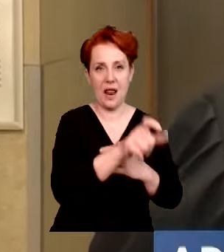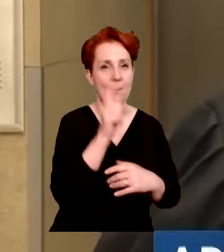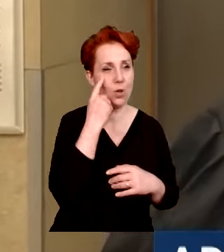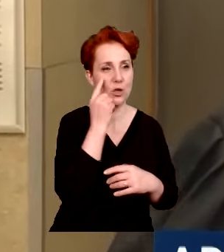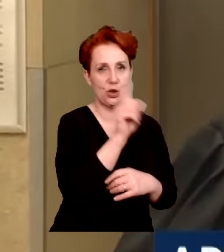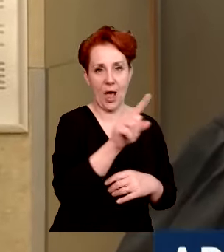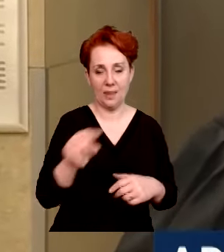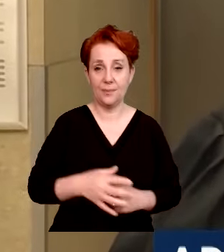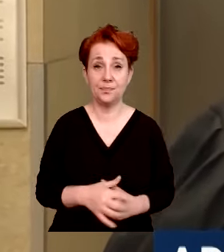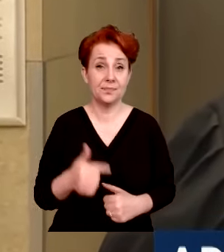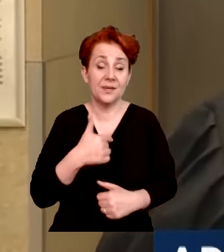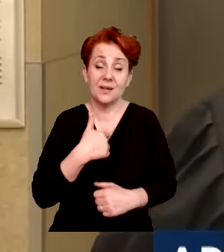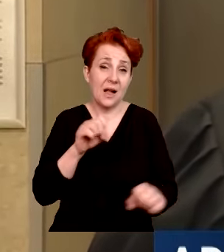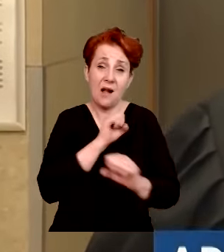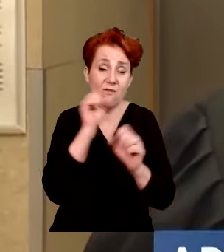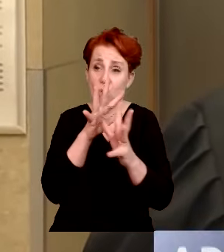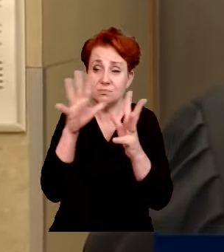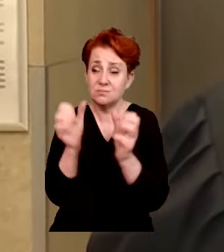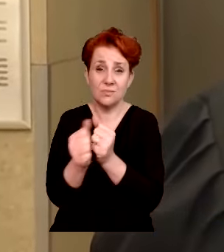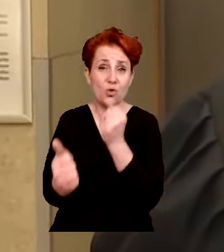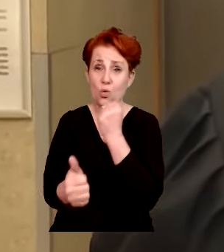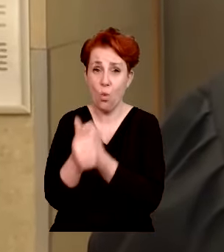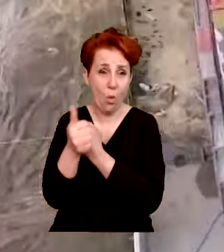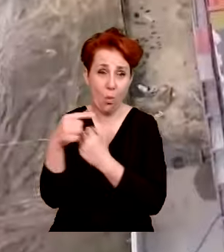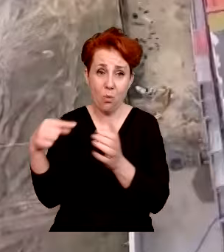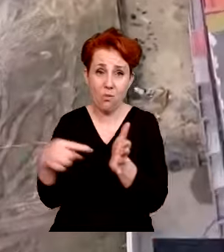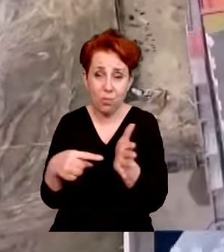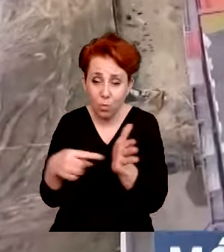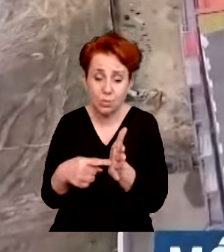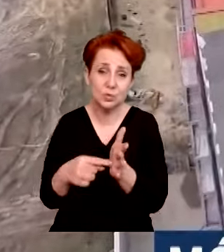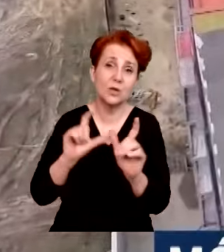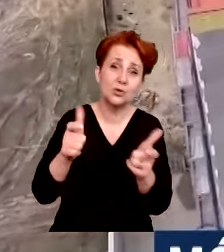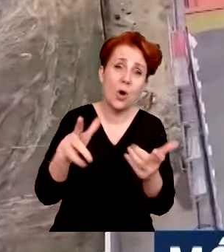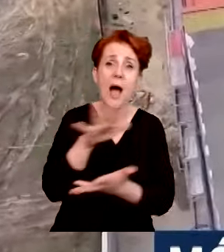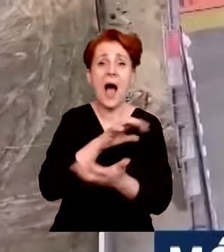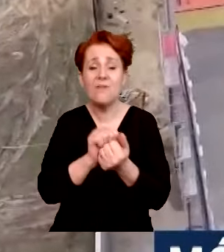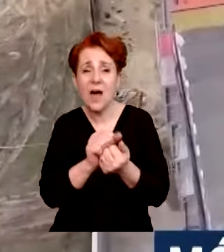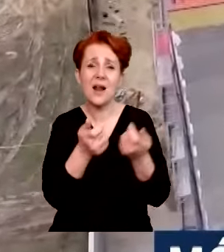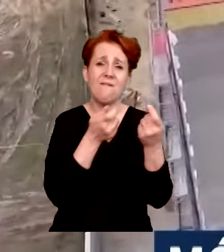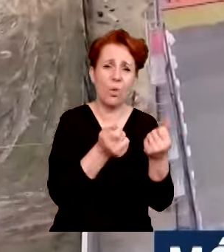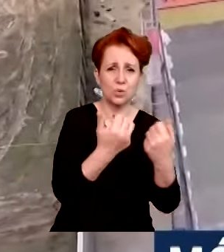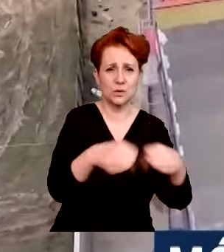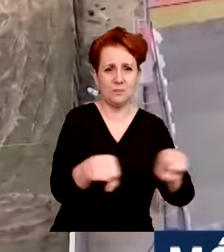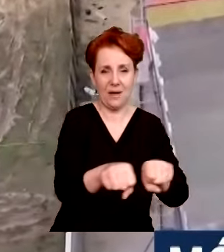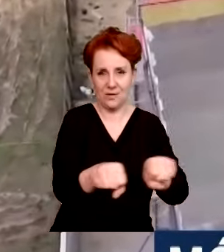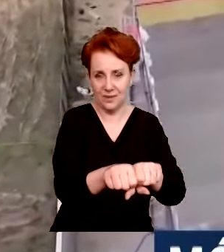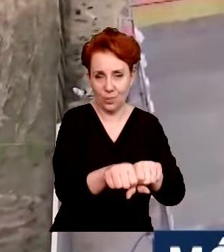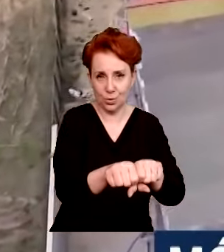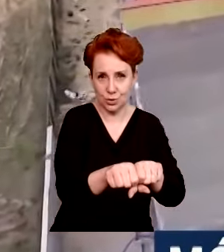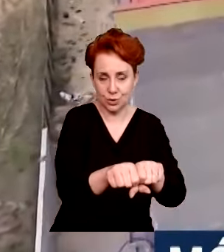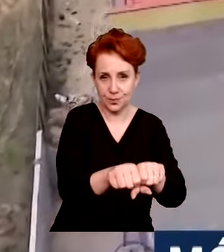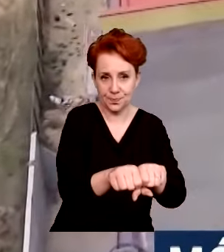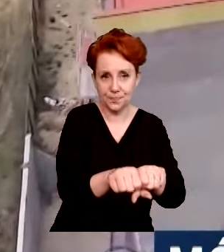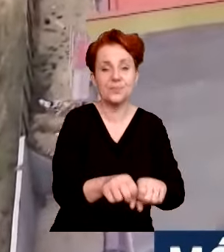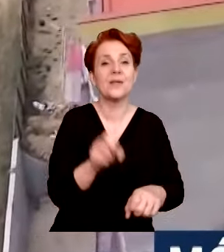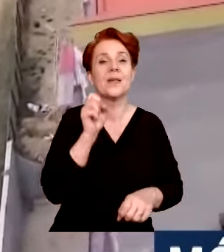Ja nie znalazłem żadnych dowodów na jakąkolwiek aferę Funduszu Sprawiedliwości. Zastrzegam się oczywiście, że część